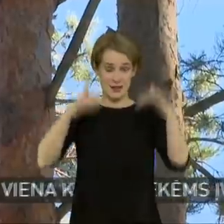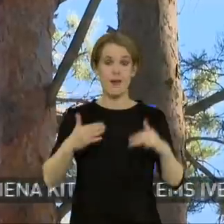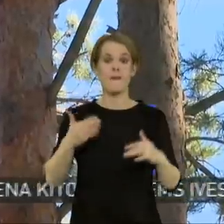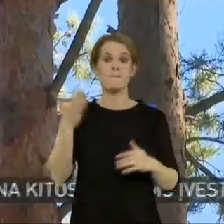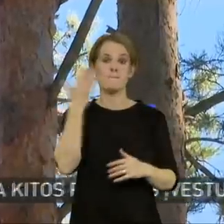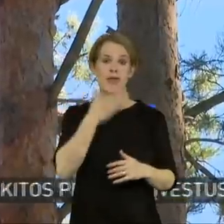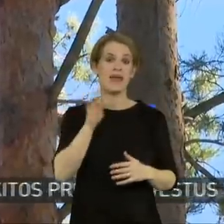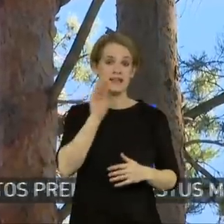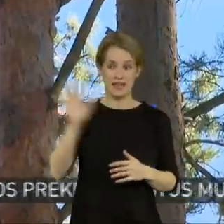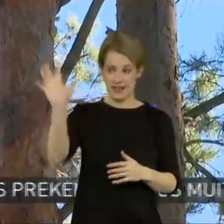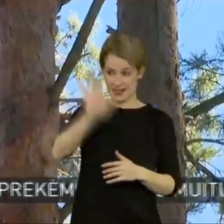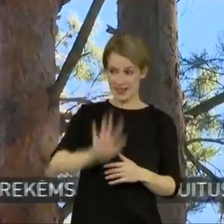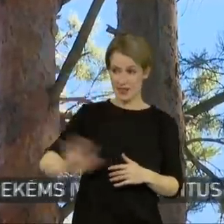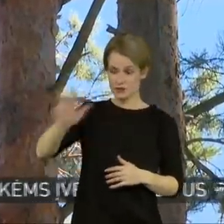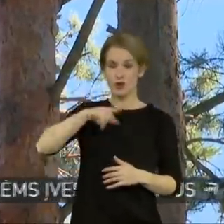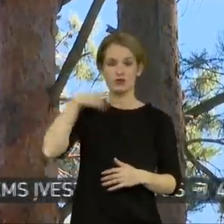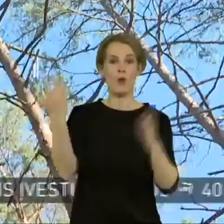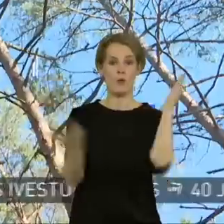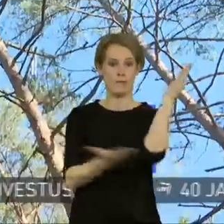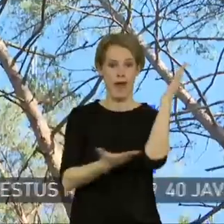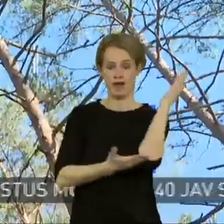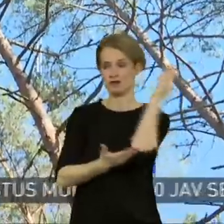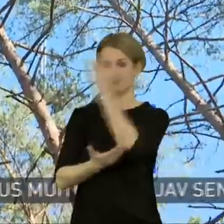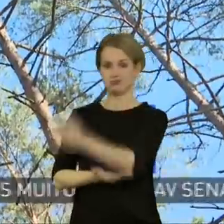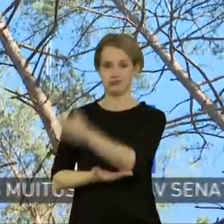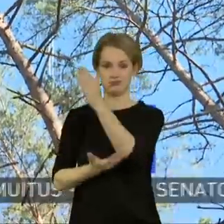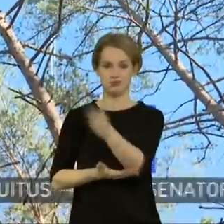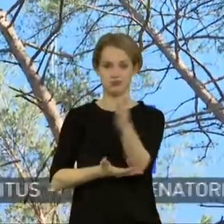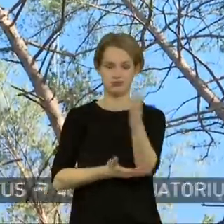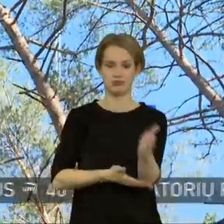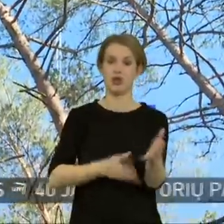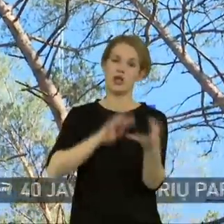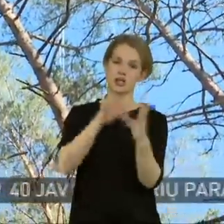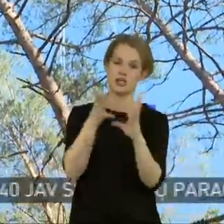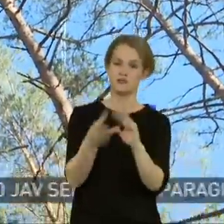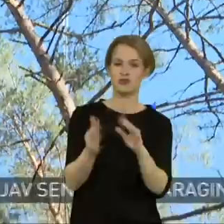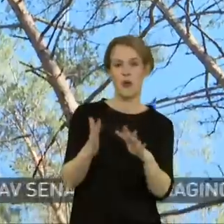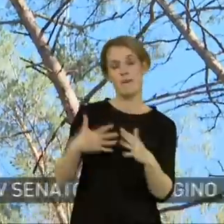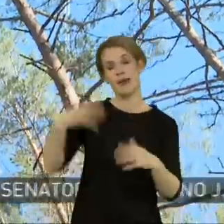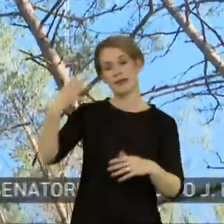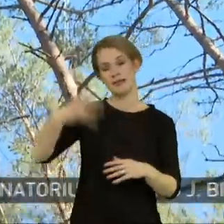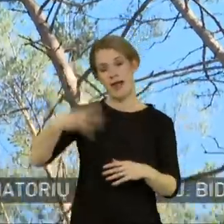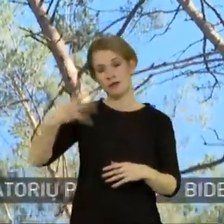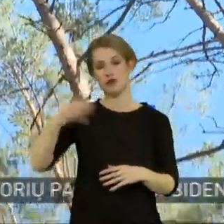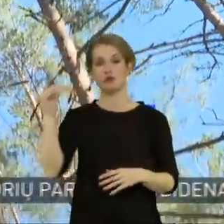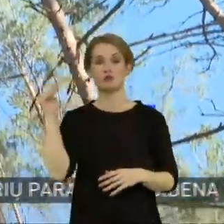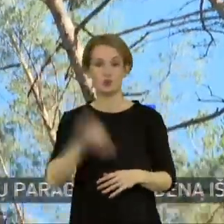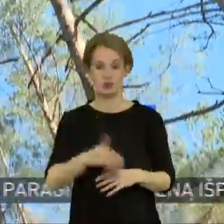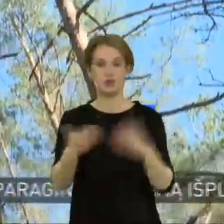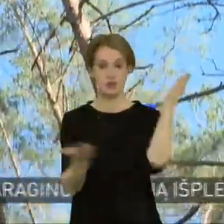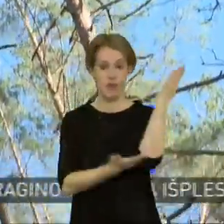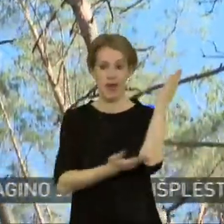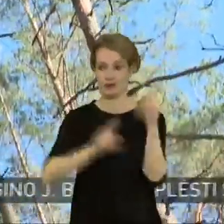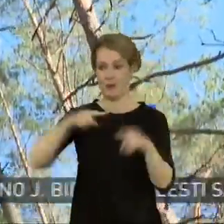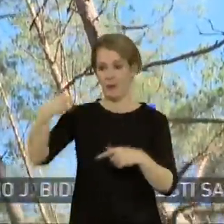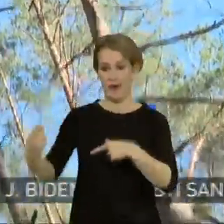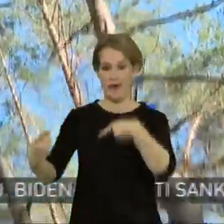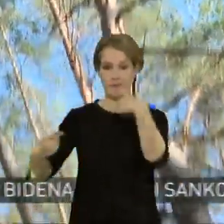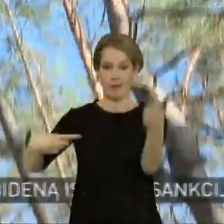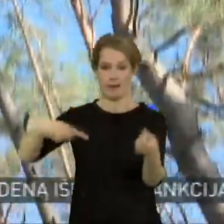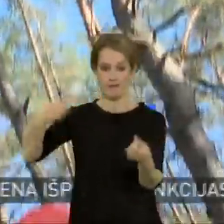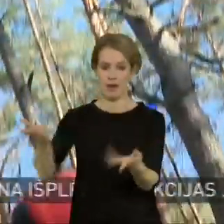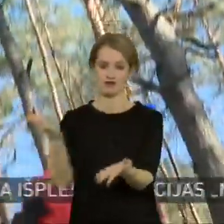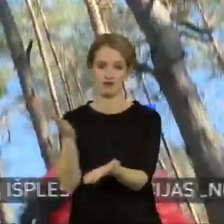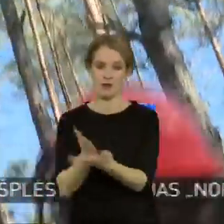Lietuvos pušynai. Skaičiuojama, kad vien valstybiniuose miškuose tokių lūžusių medžių yra apie 40 tūkstančių. Pridėjus miestų parkus ir